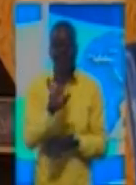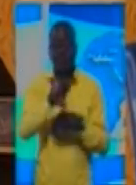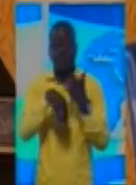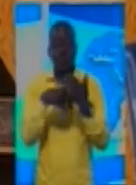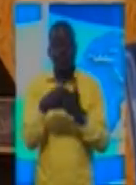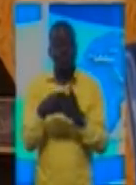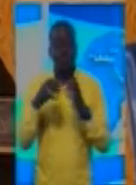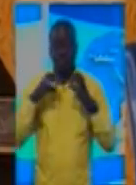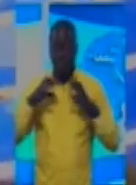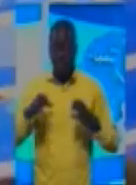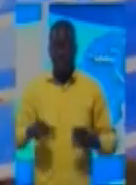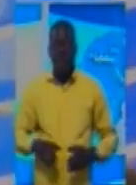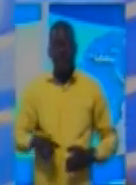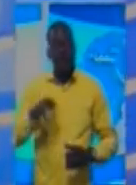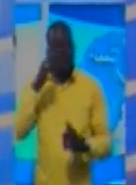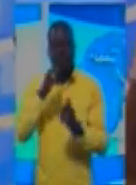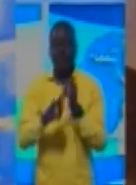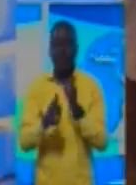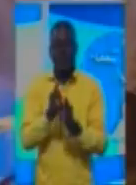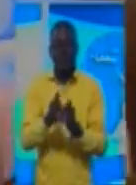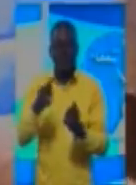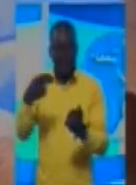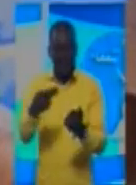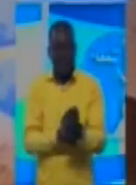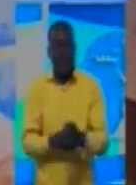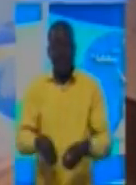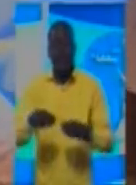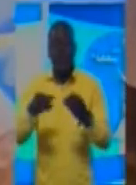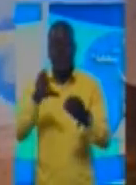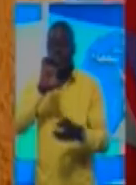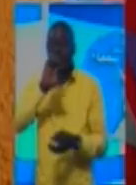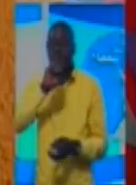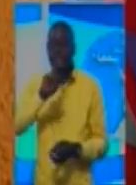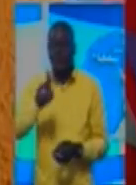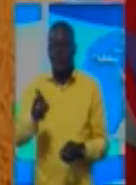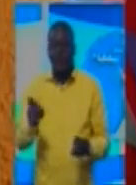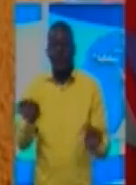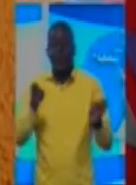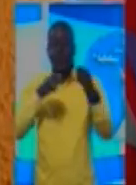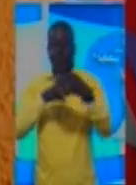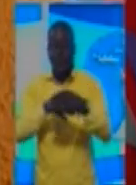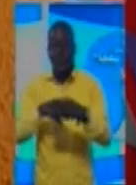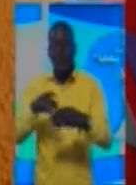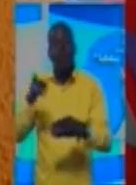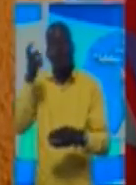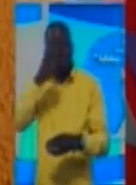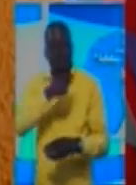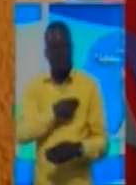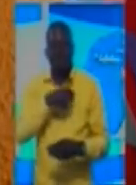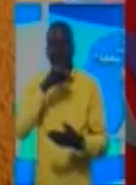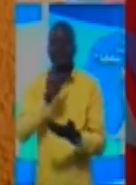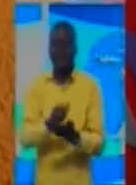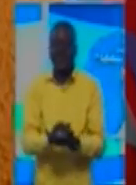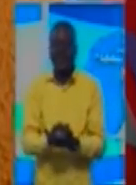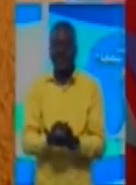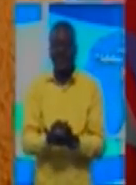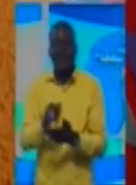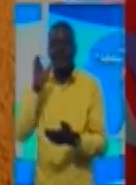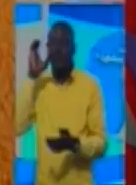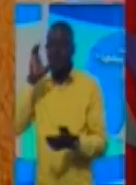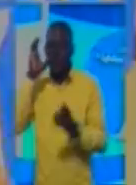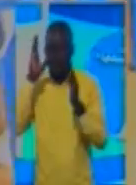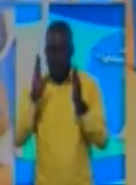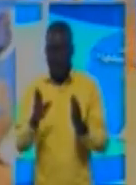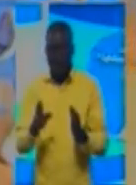corps qui est menacé. Cette nouvelle donne au CDP, le bureau exécutif est conscient de cela, martèle le confidencier pour